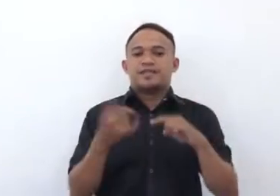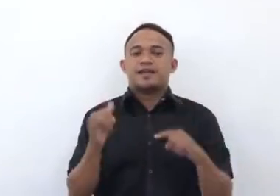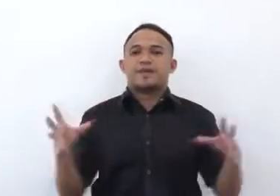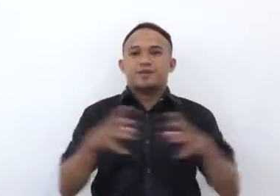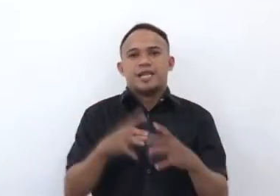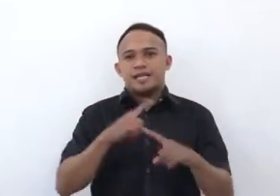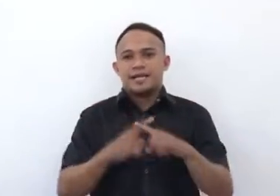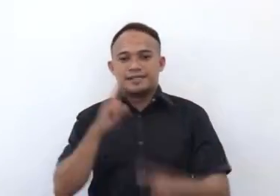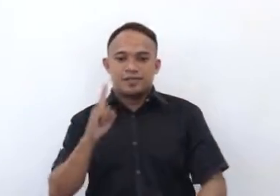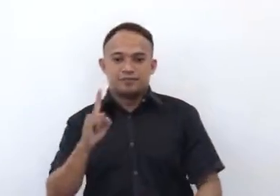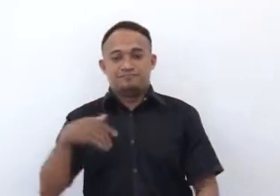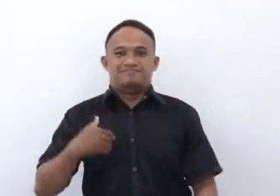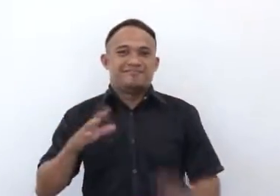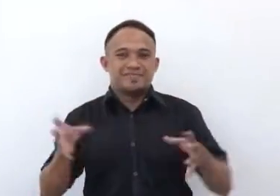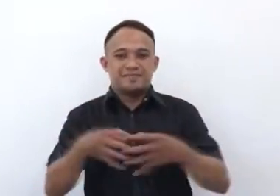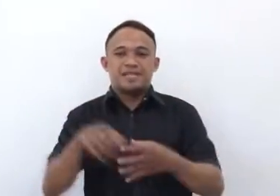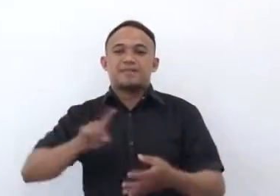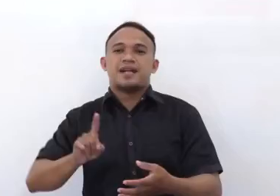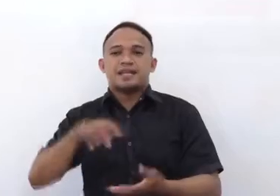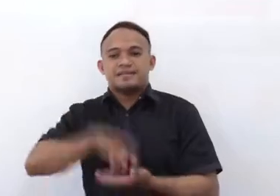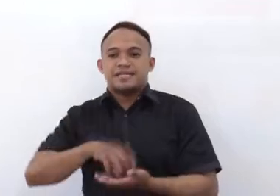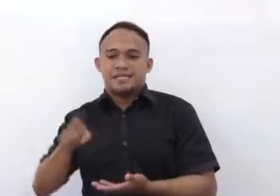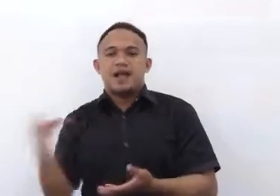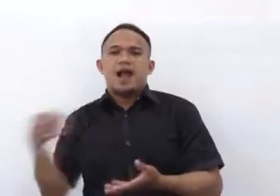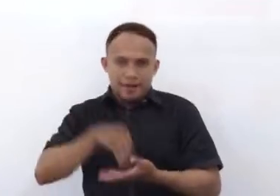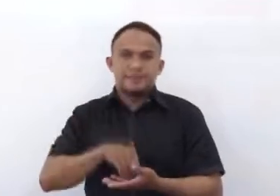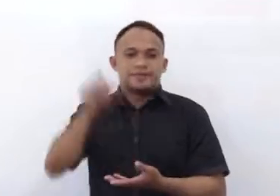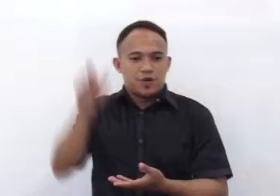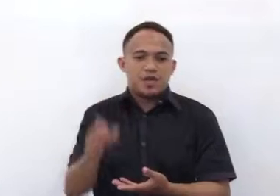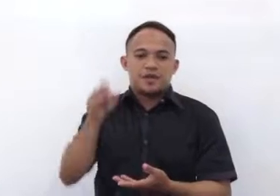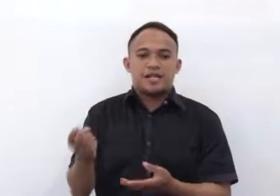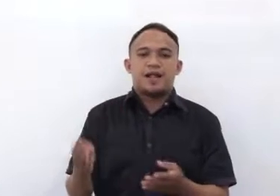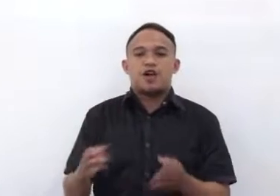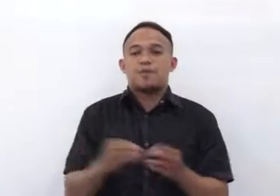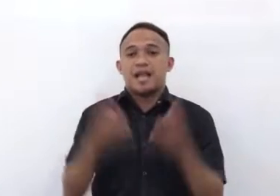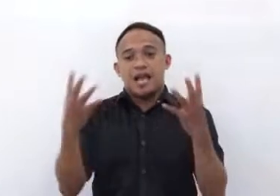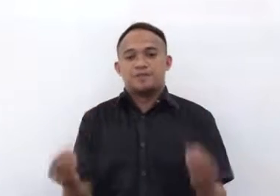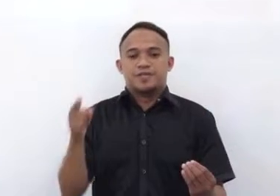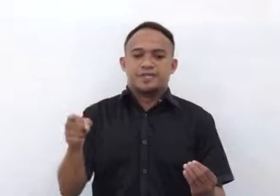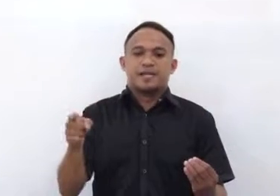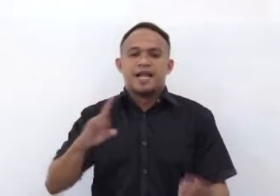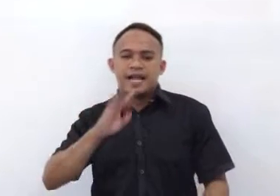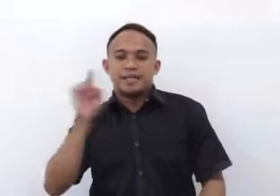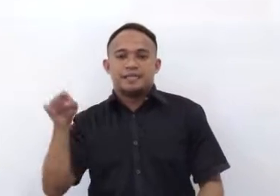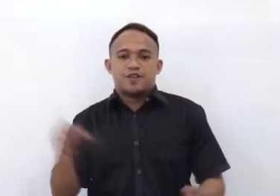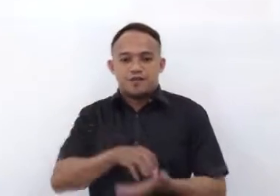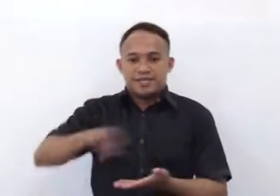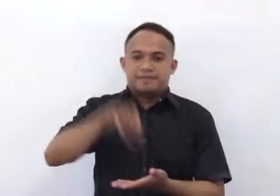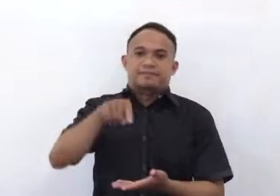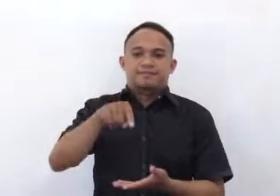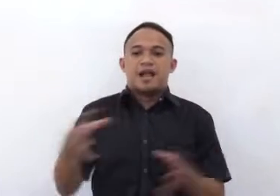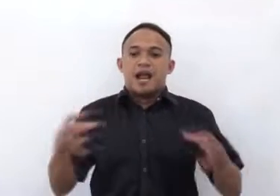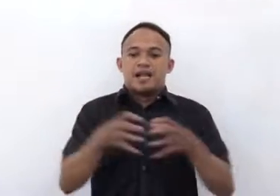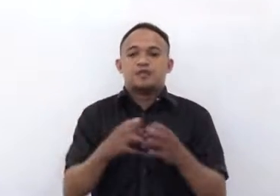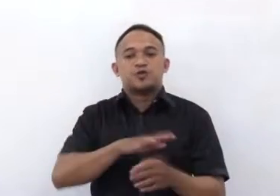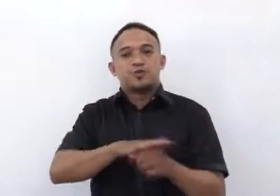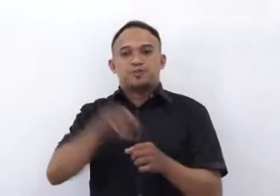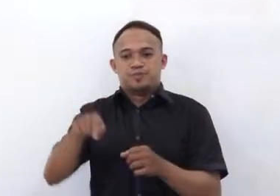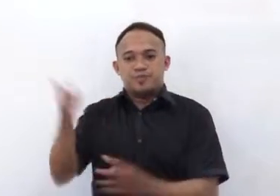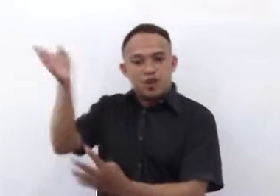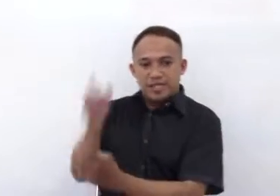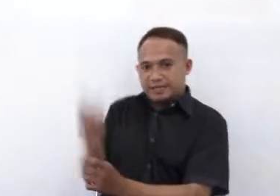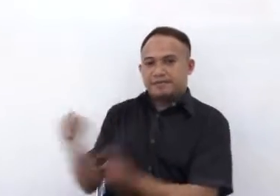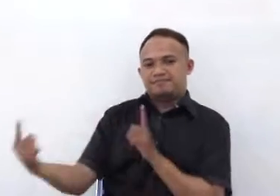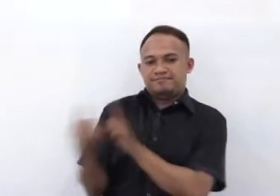andalan di Kabupaten Gorontalo. Selain itu, lokasi pemandian air panas ini cukup strategis karena